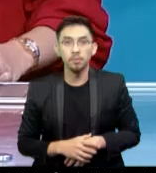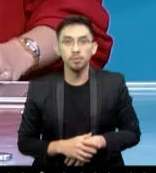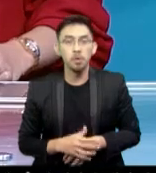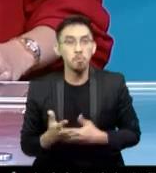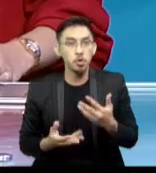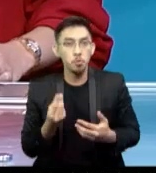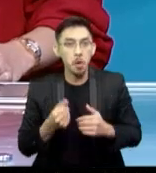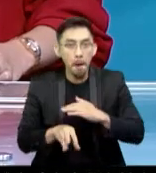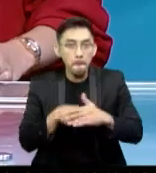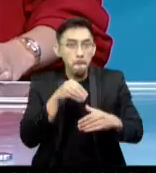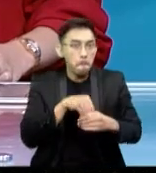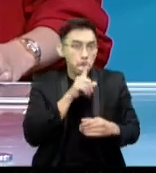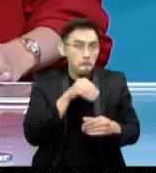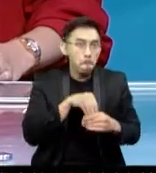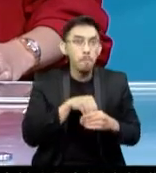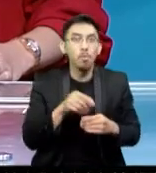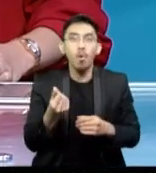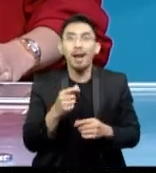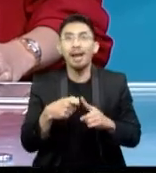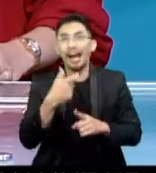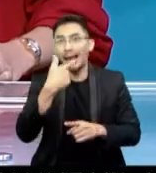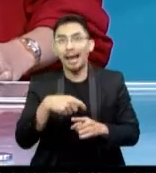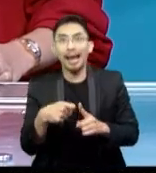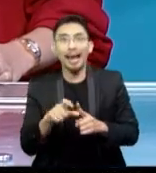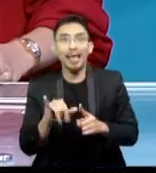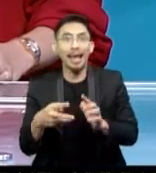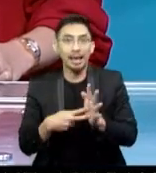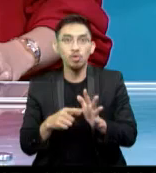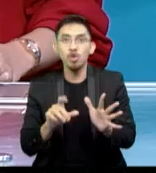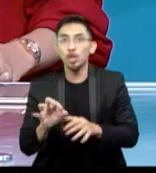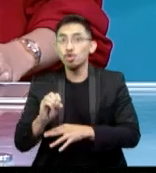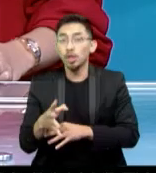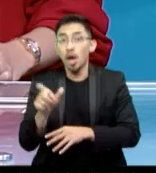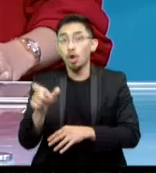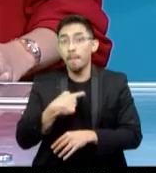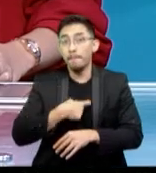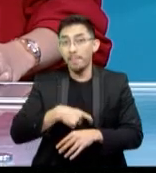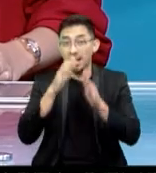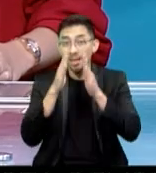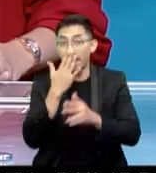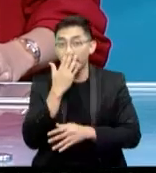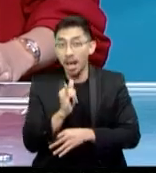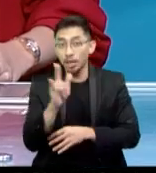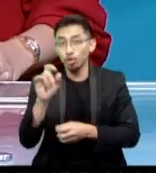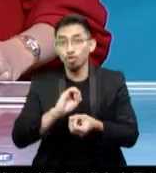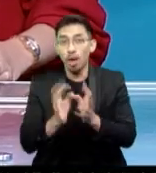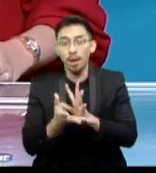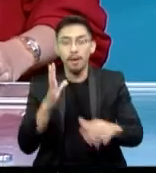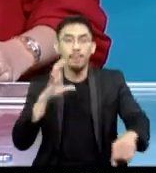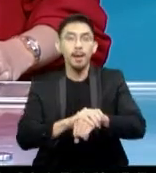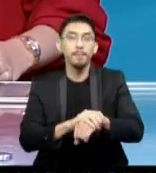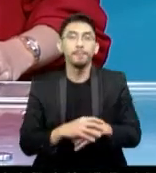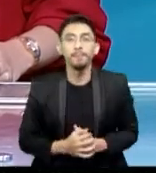Pemirsa, diduga menggelapkan uang klien lebih dari 700 juta rupiah, seorang pengacara gadungan di Surabaya, Jawa Timur ditangkap.